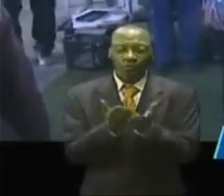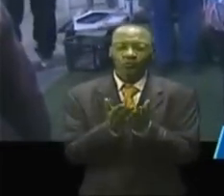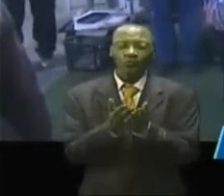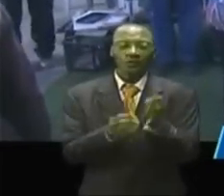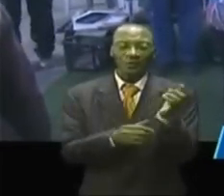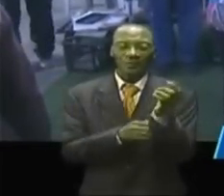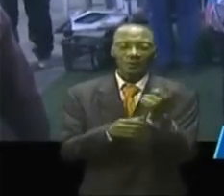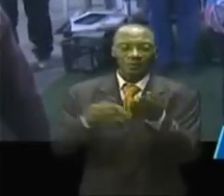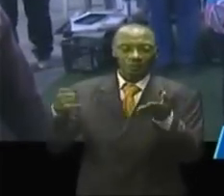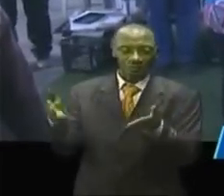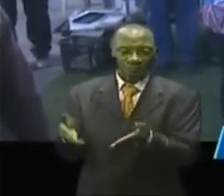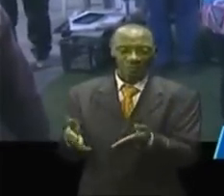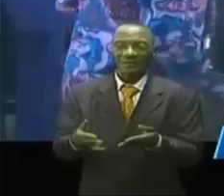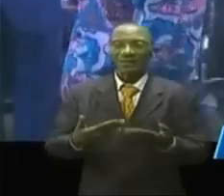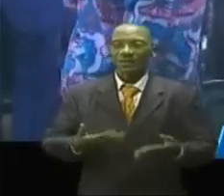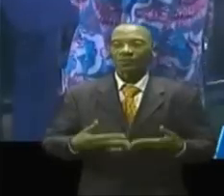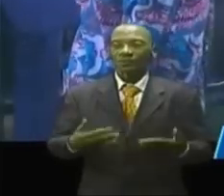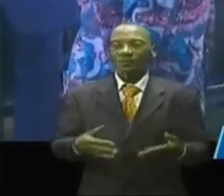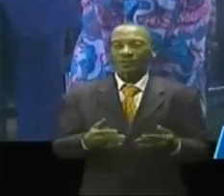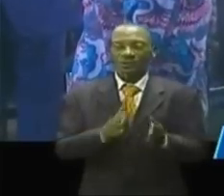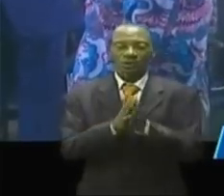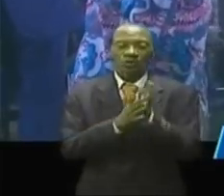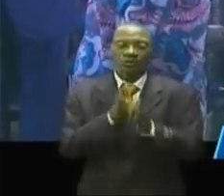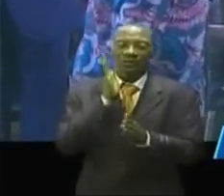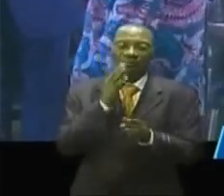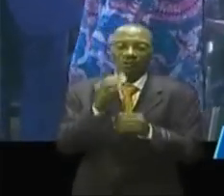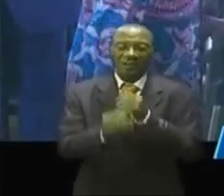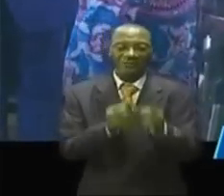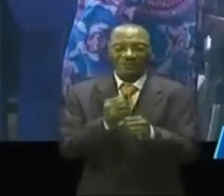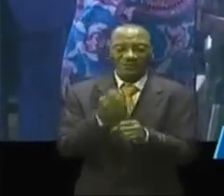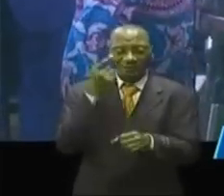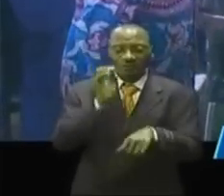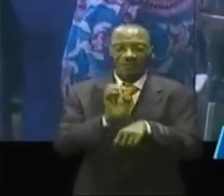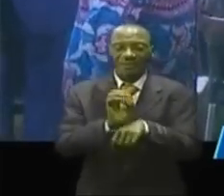satisfaite dans l'allégresse totale de l'Assemblée.